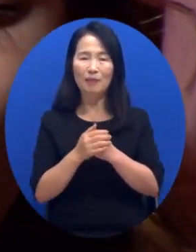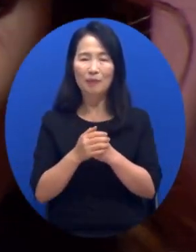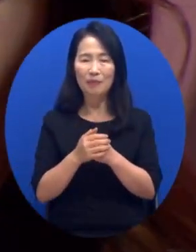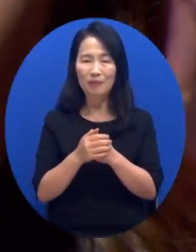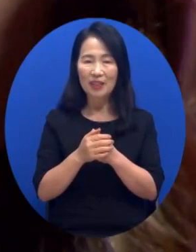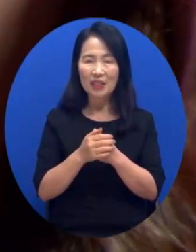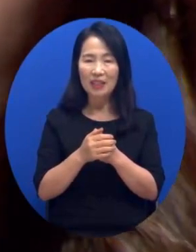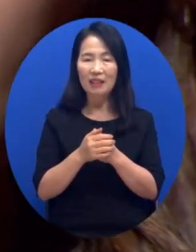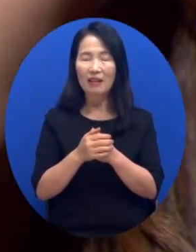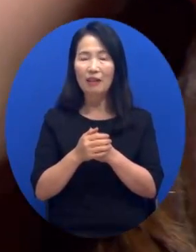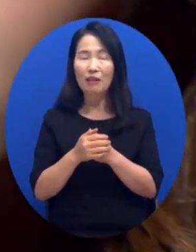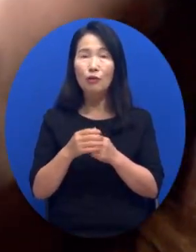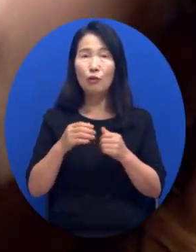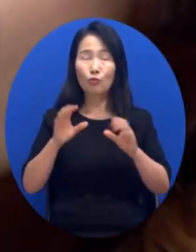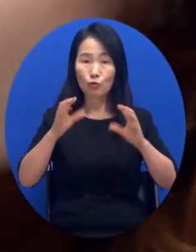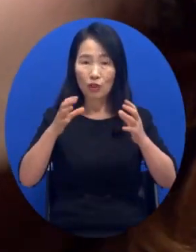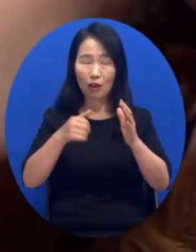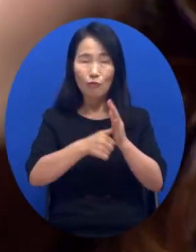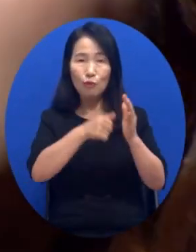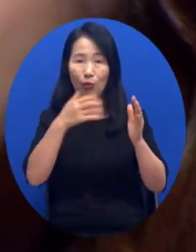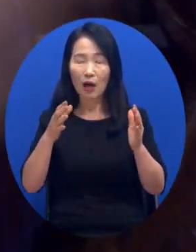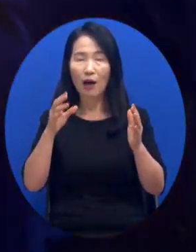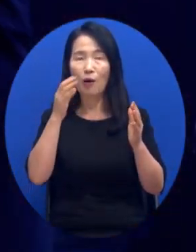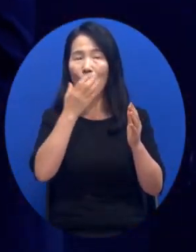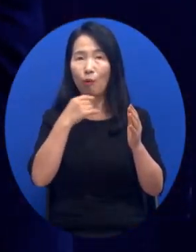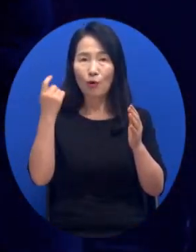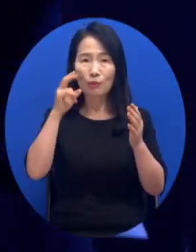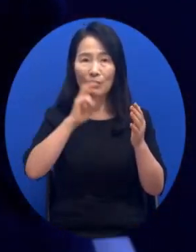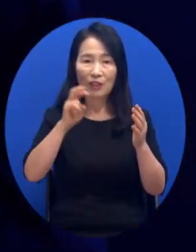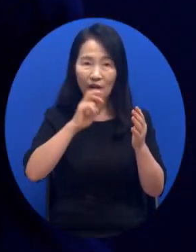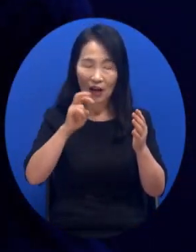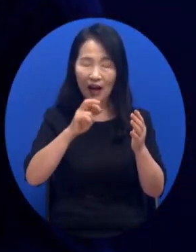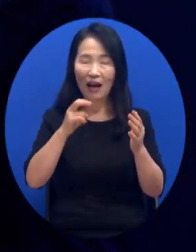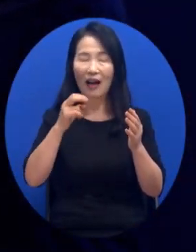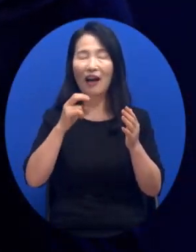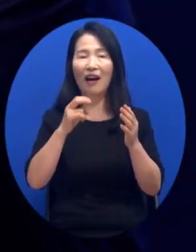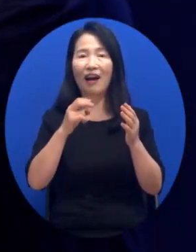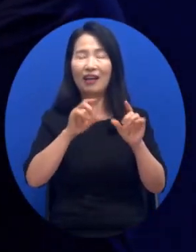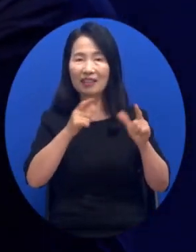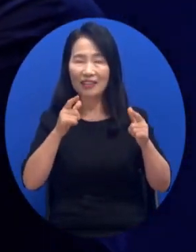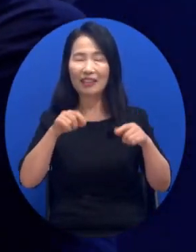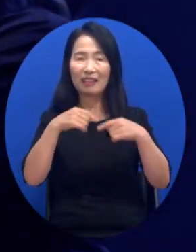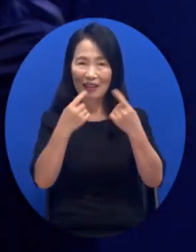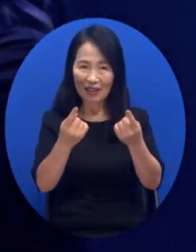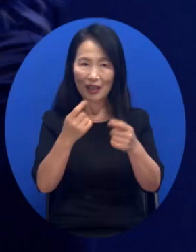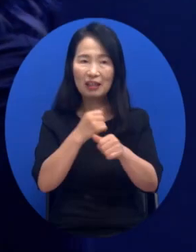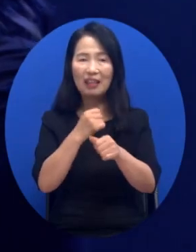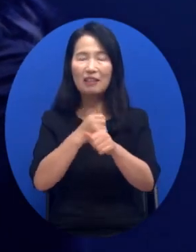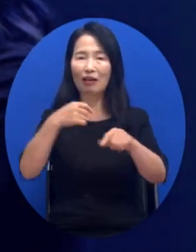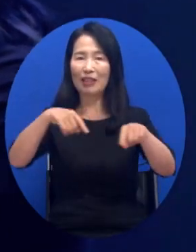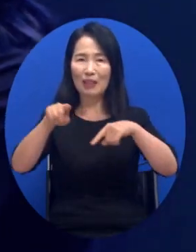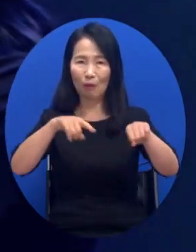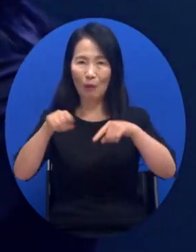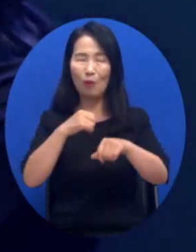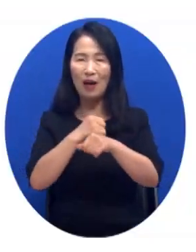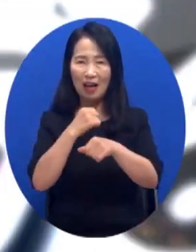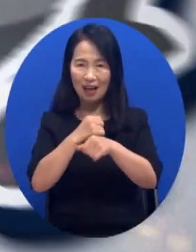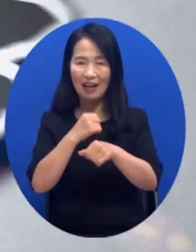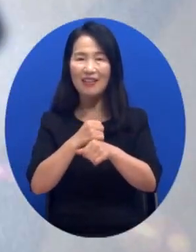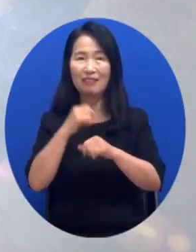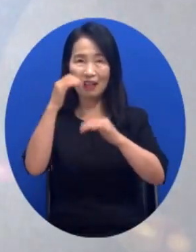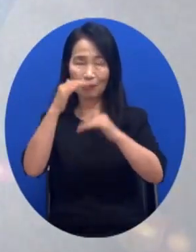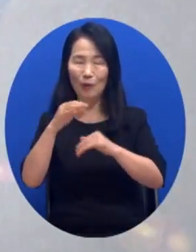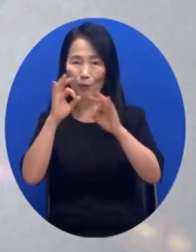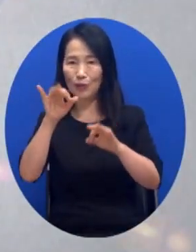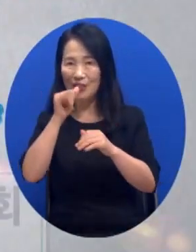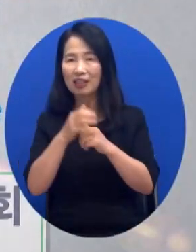등 국내 정상급 복음성가 가수들이 멘토로 나서 참가자들을 지도하는 본선 현장을 만나볼 수 있습니다.